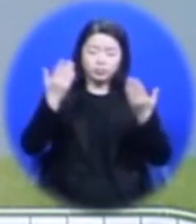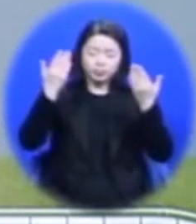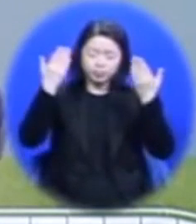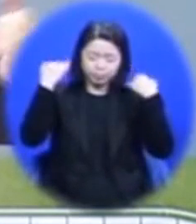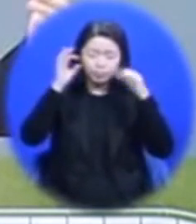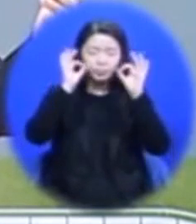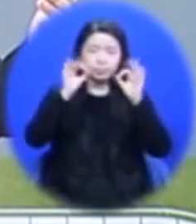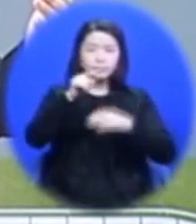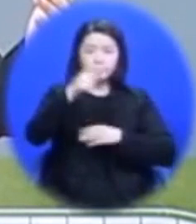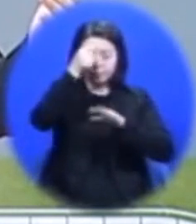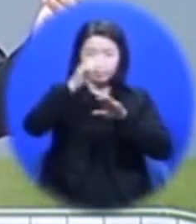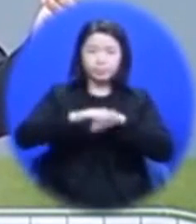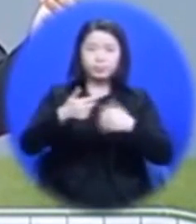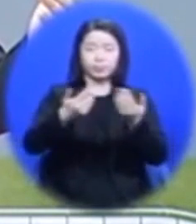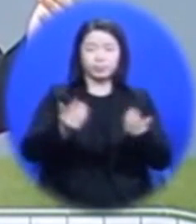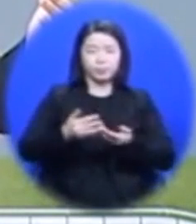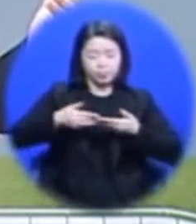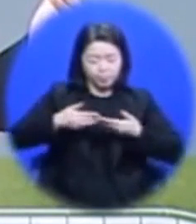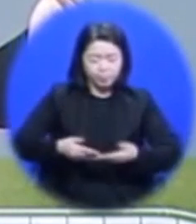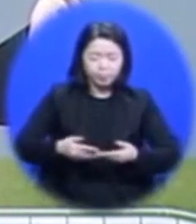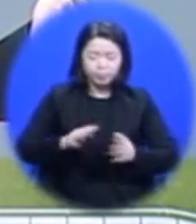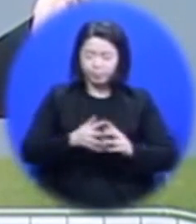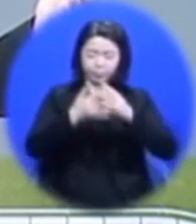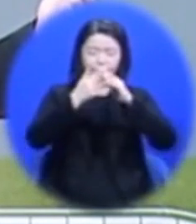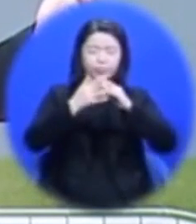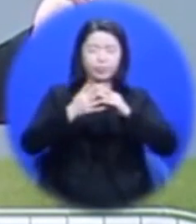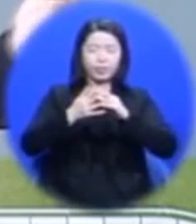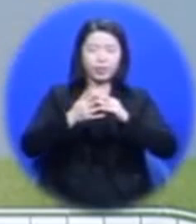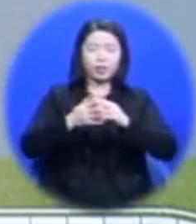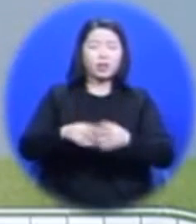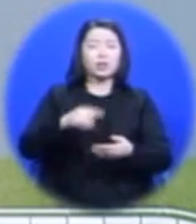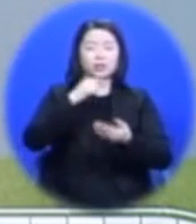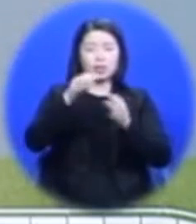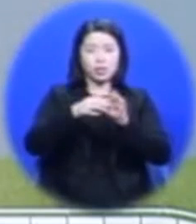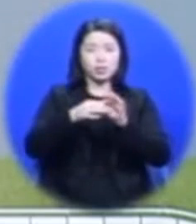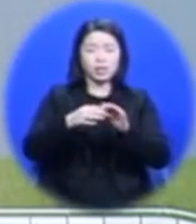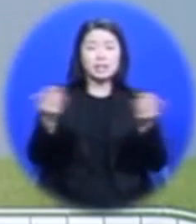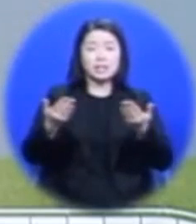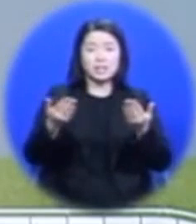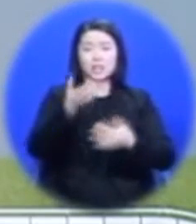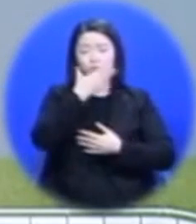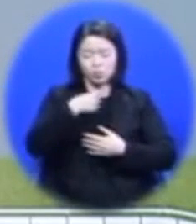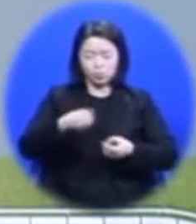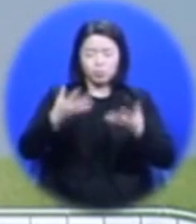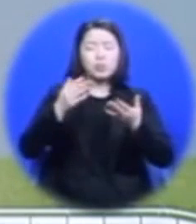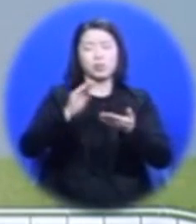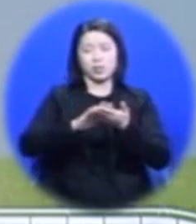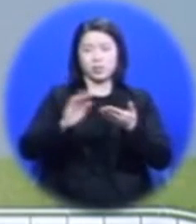돌아보니까 이 예배당의 이 무거운 건축과 관련된 일이 축복이었어요.